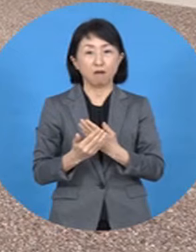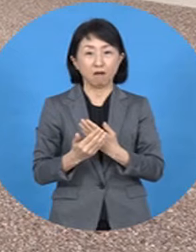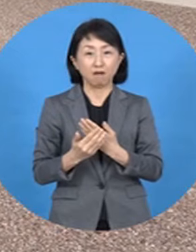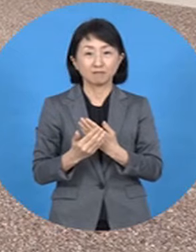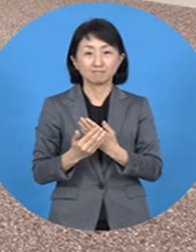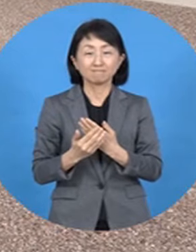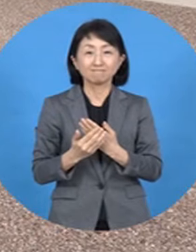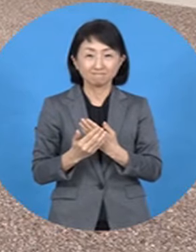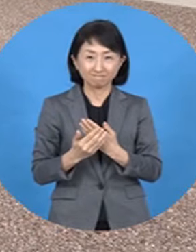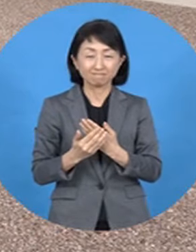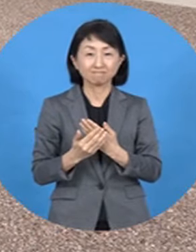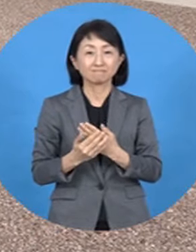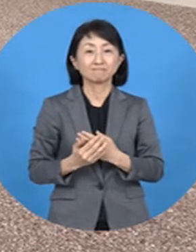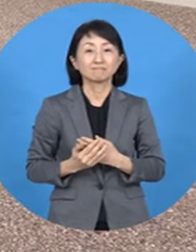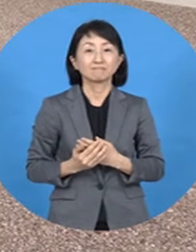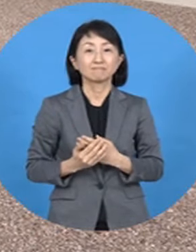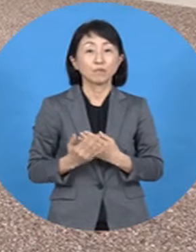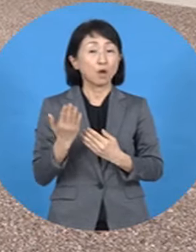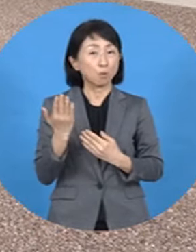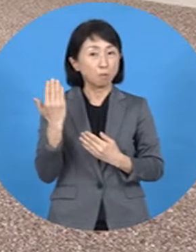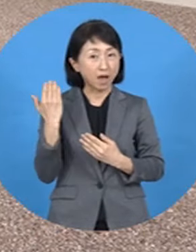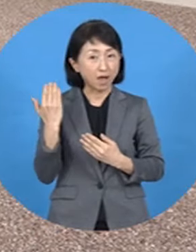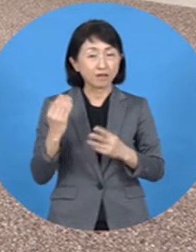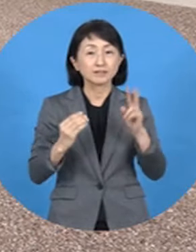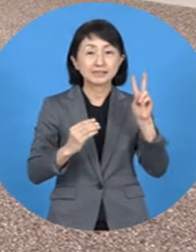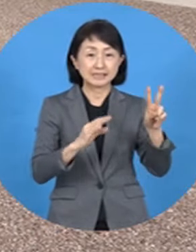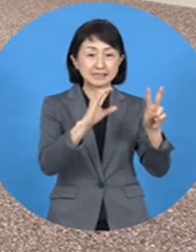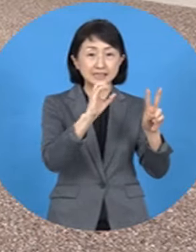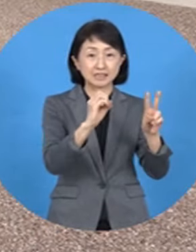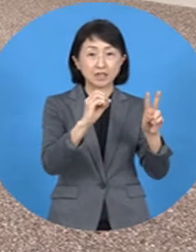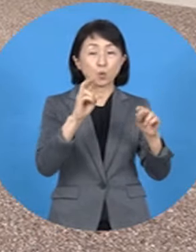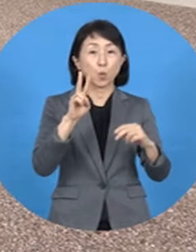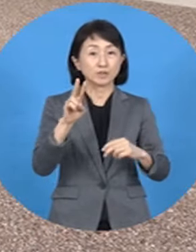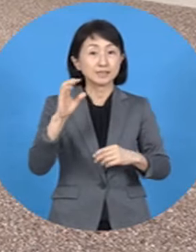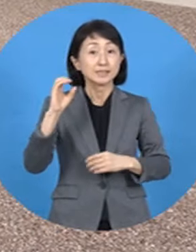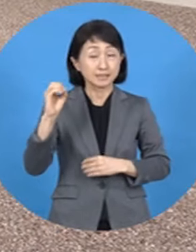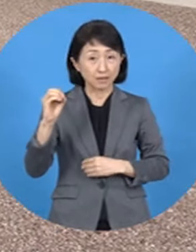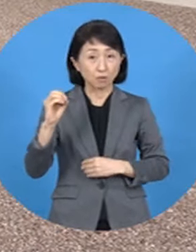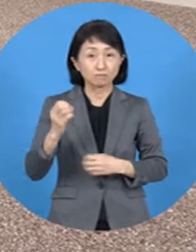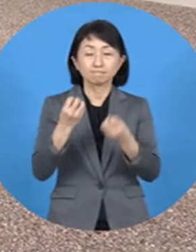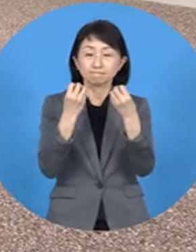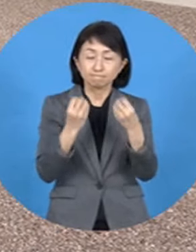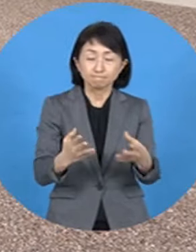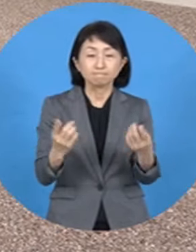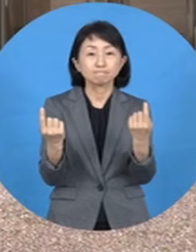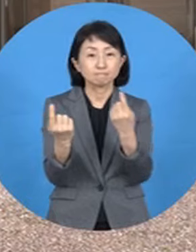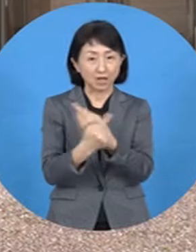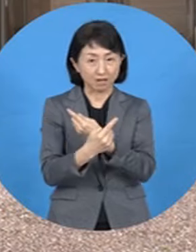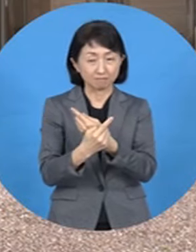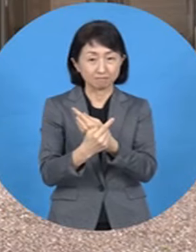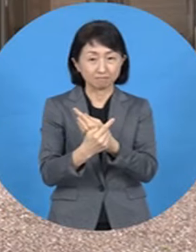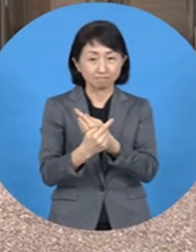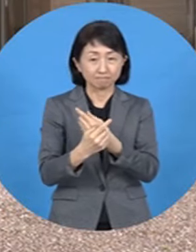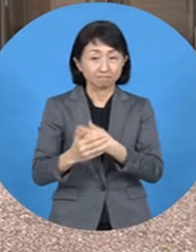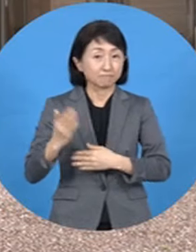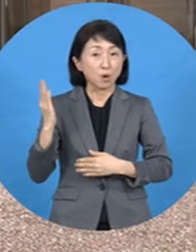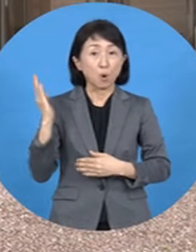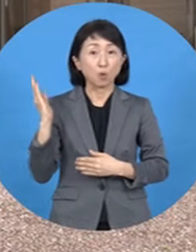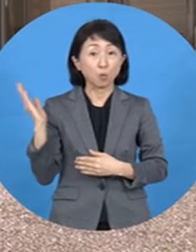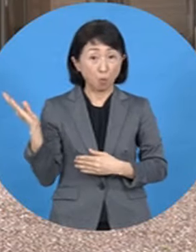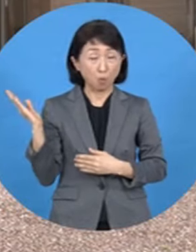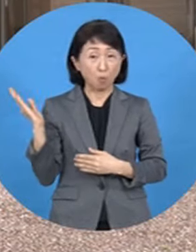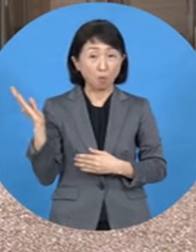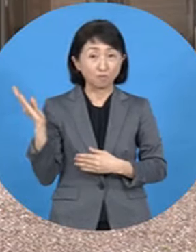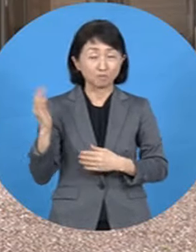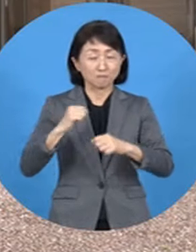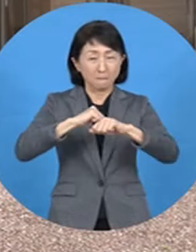印象があったんですけども、 はい、2020年にリニューアルいたしまして、 リニューアルでは